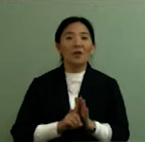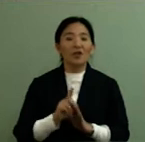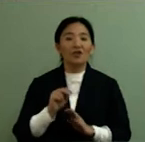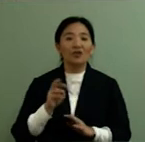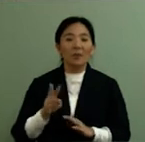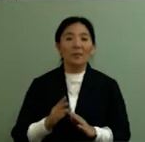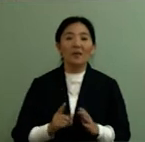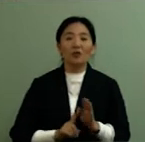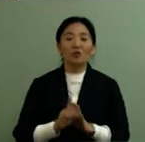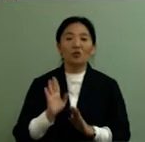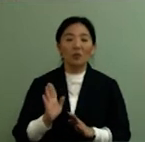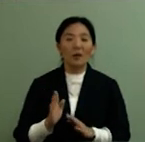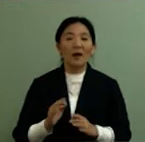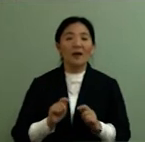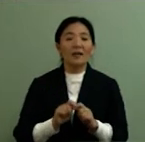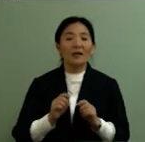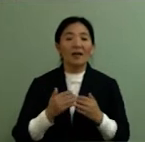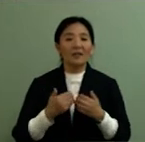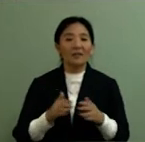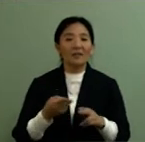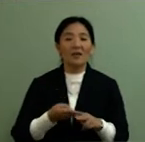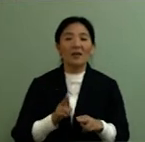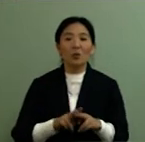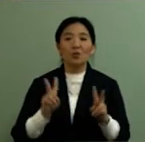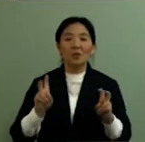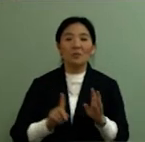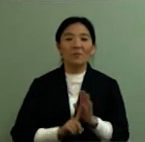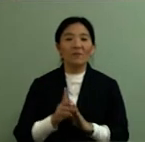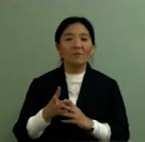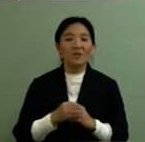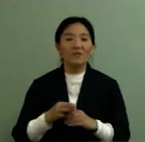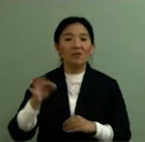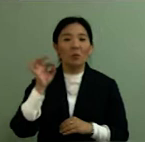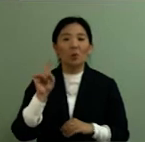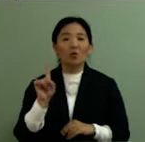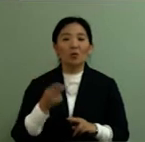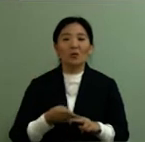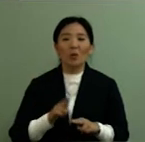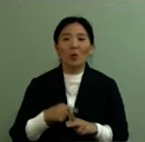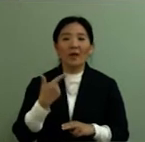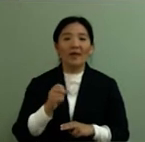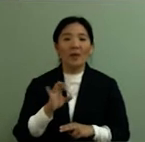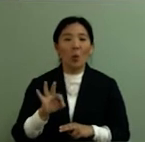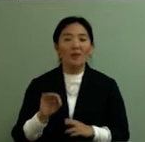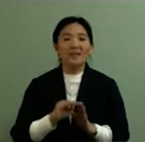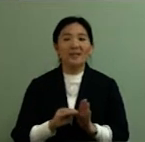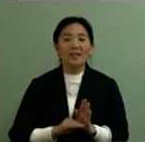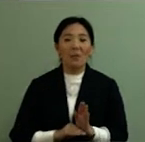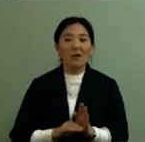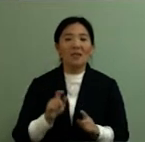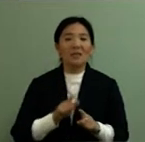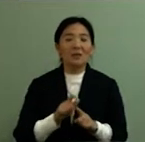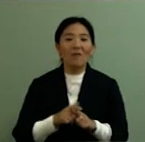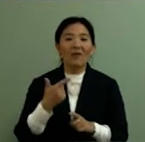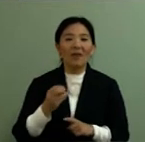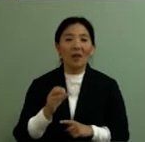Прежде чем мы с вами начнем раскрывать эту тему, давайте быстренько с вами вспомним, что такое геосистема. Слово